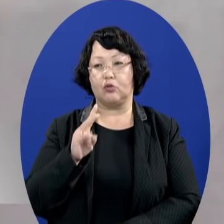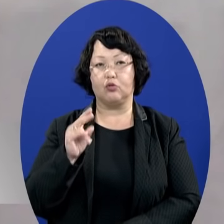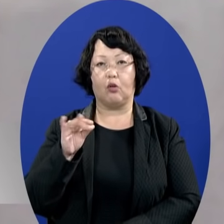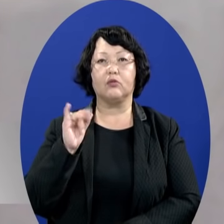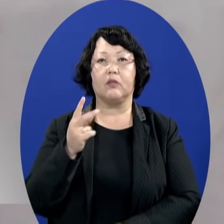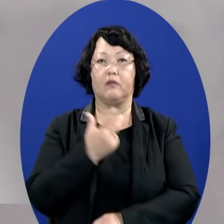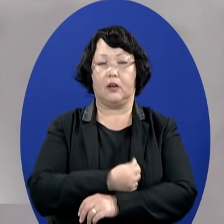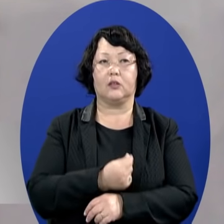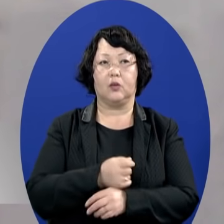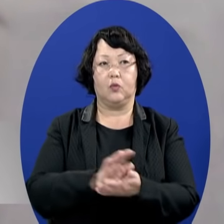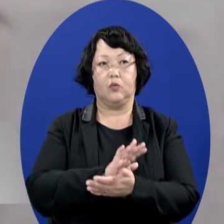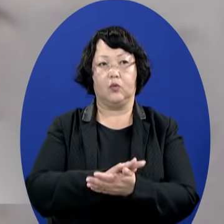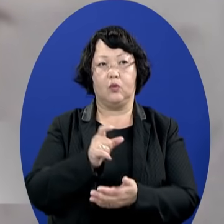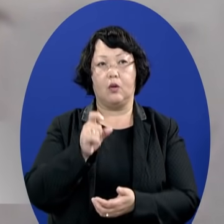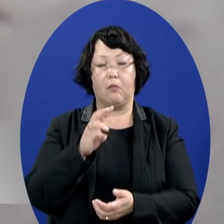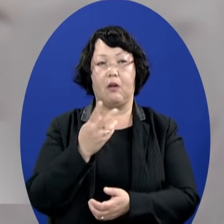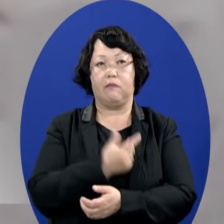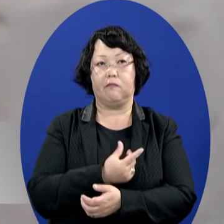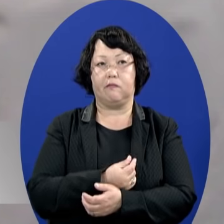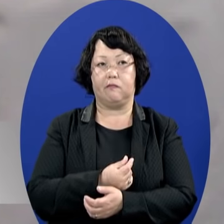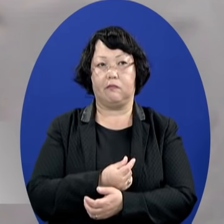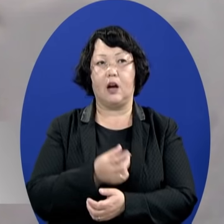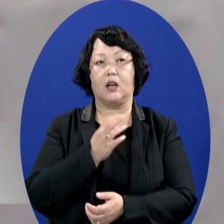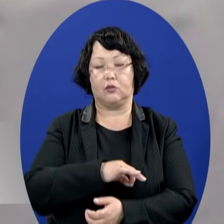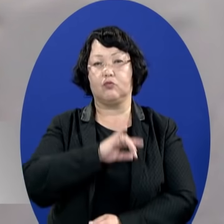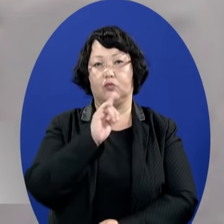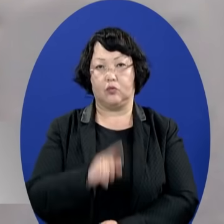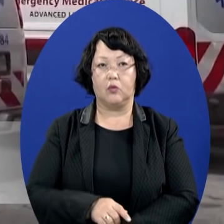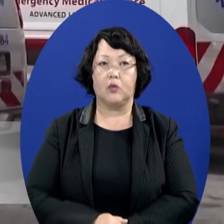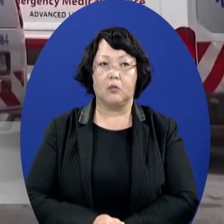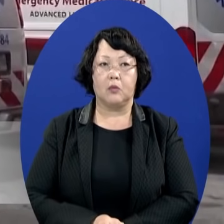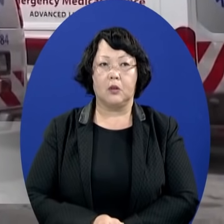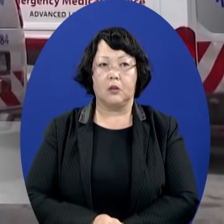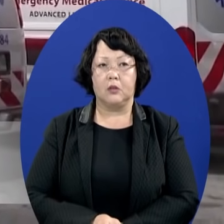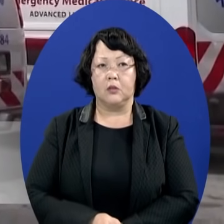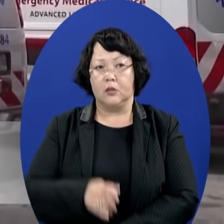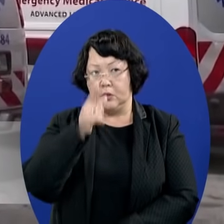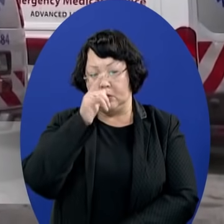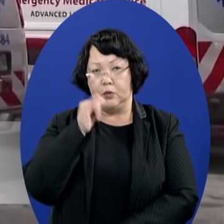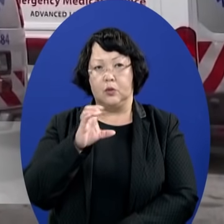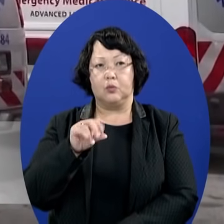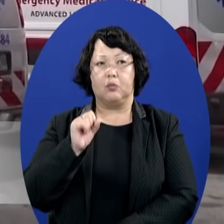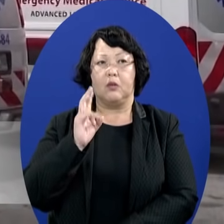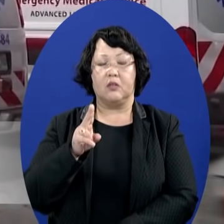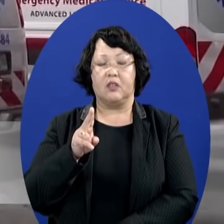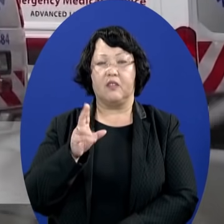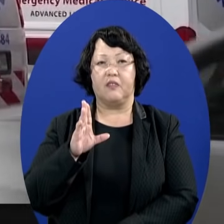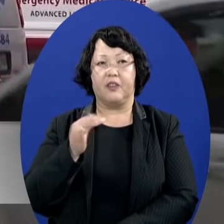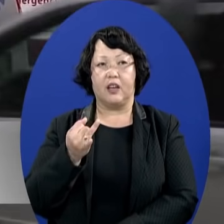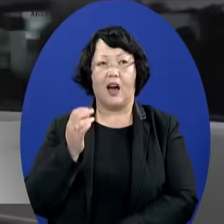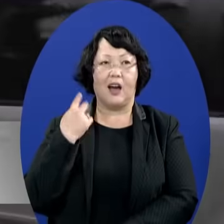вакциныг шуурхай гормоор хүн амаа дархлаажуулахад ашиглахыг хүлээн зөвшөөрсөн байгаа. За Оросын Sputnik V-гээс гадна Англи,